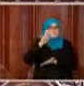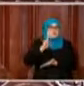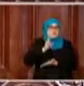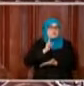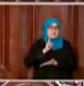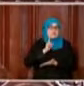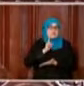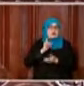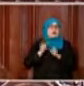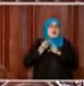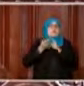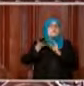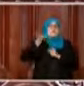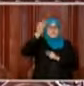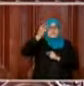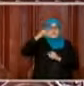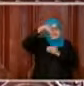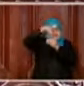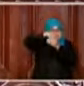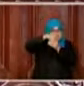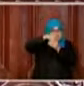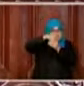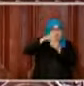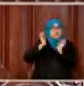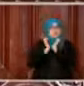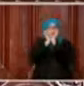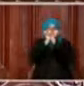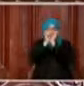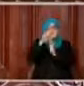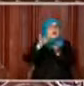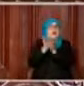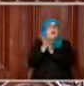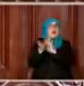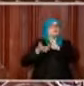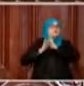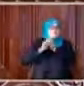وخاصة منها الاقتصادية والاجتماعية،